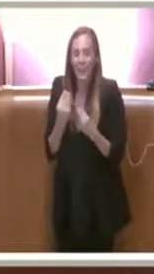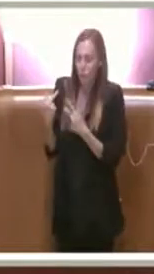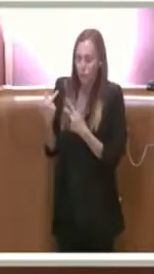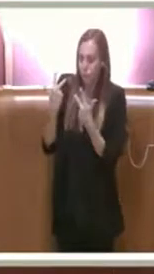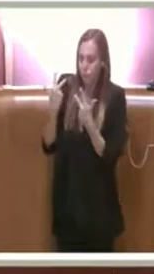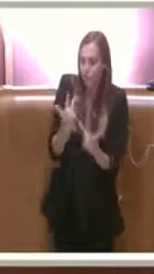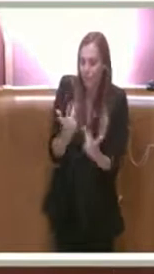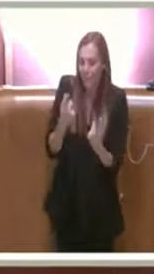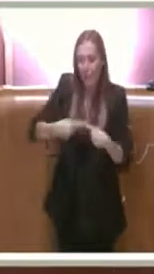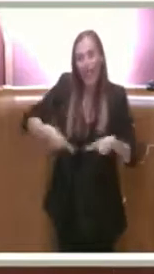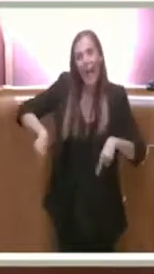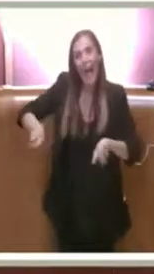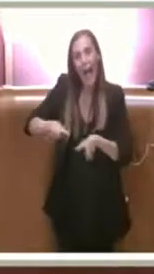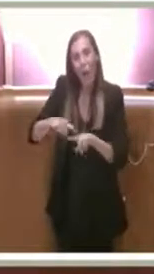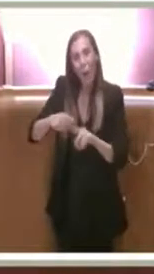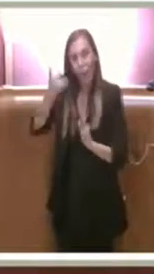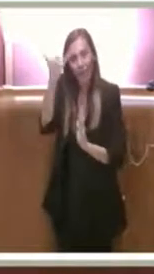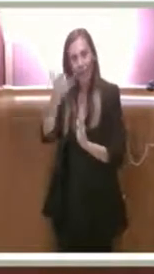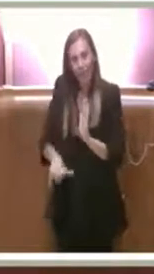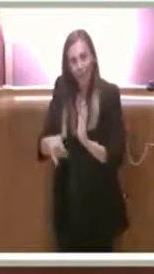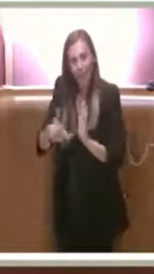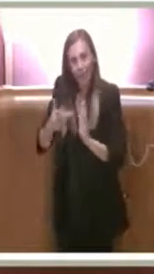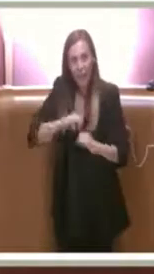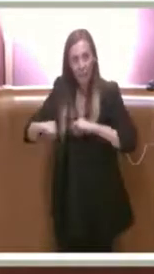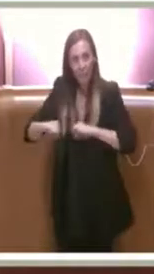aula a fine consigliatura?